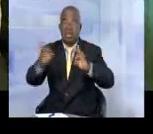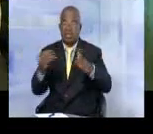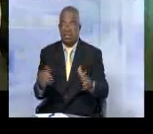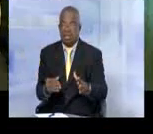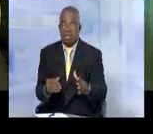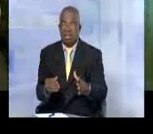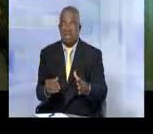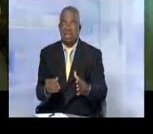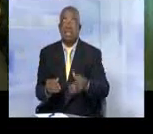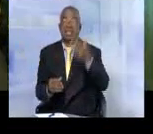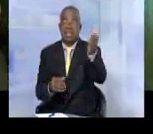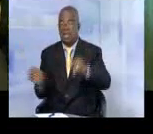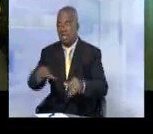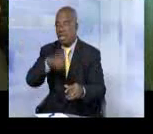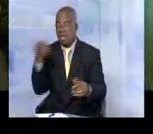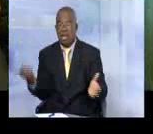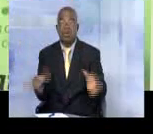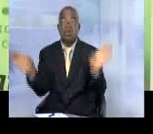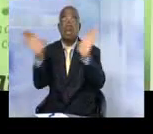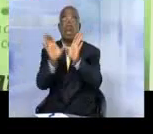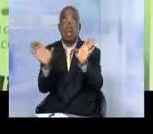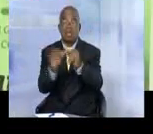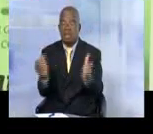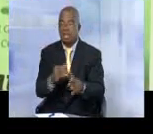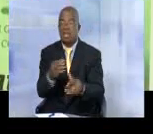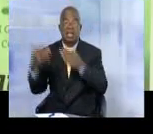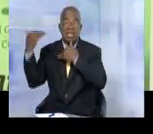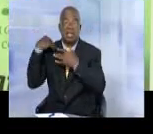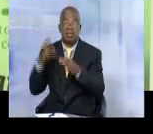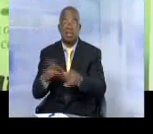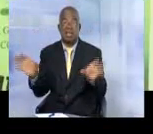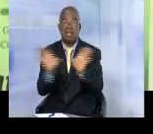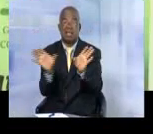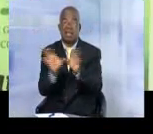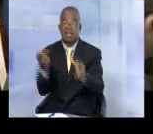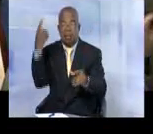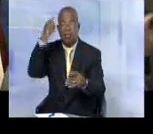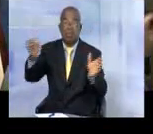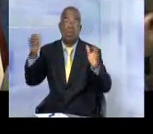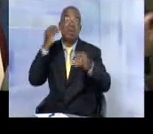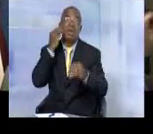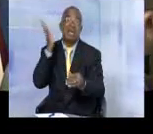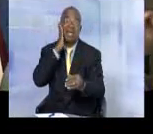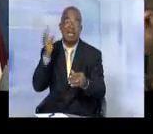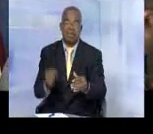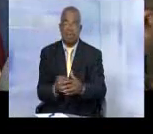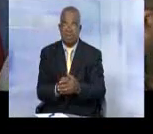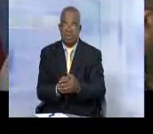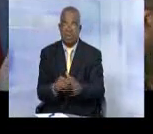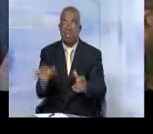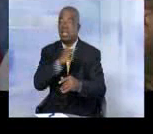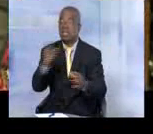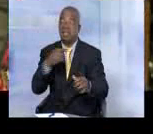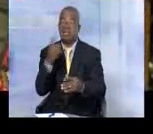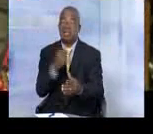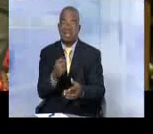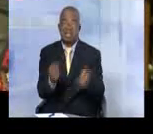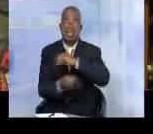urbain au ministère de la Construction, du Logement et de l'Urbanisme. Le principal centre d'intérêt, les changements intervenus